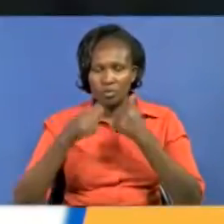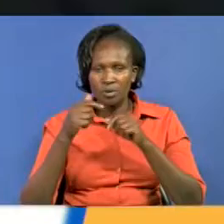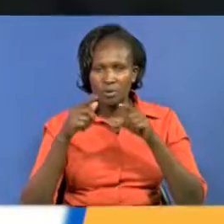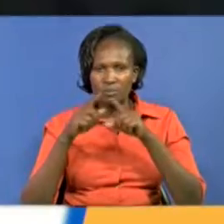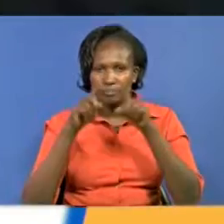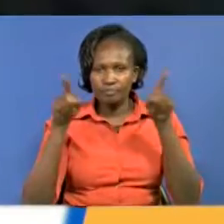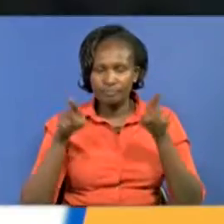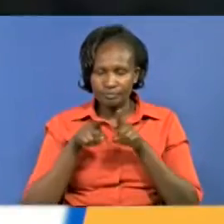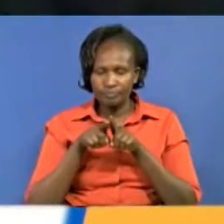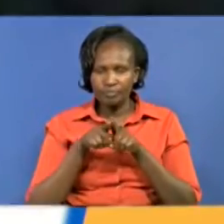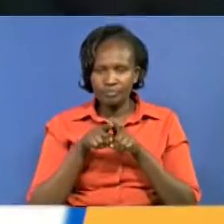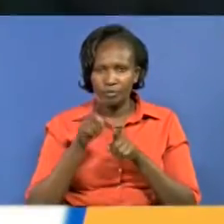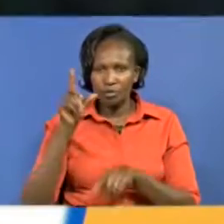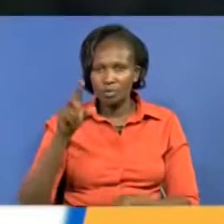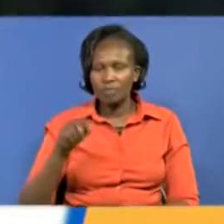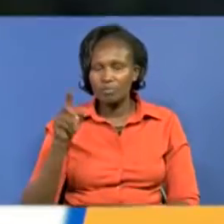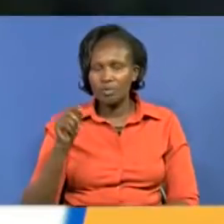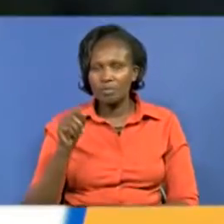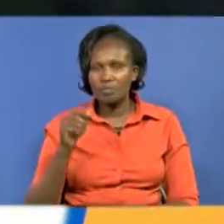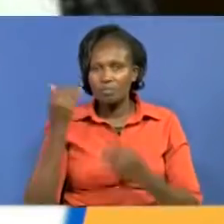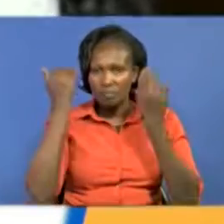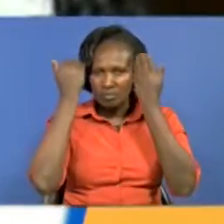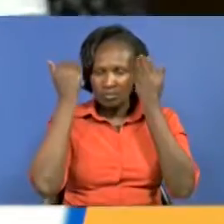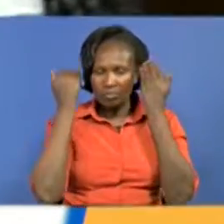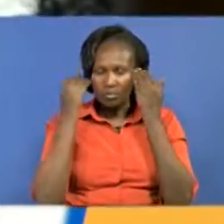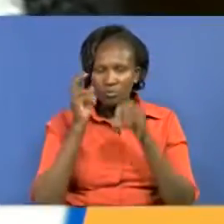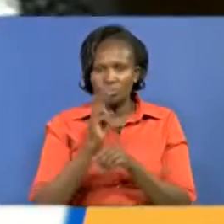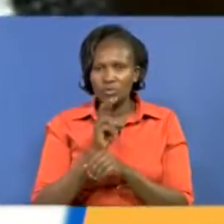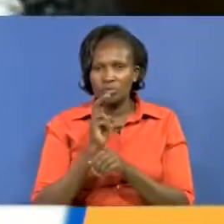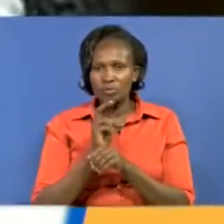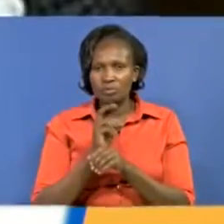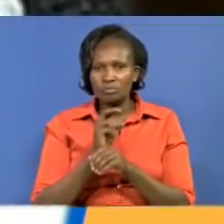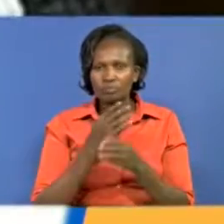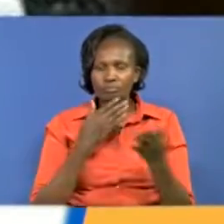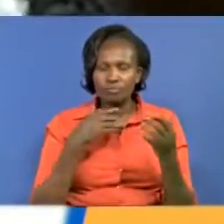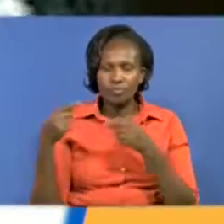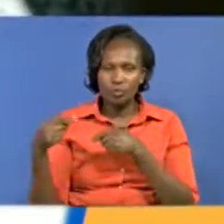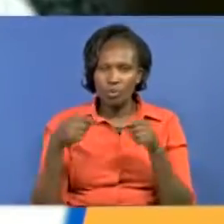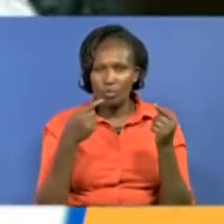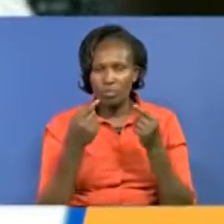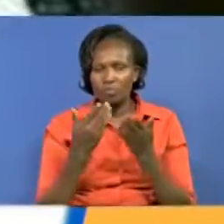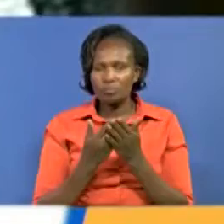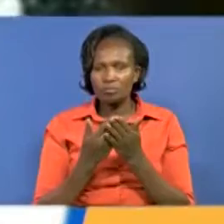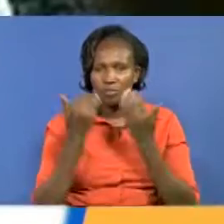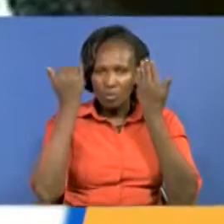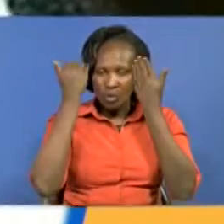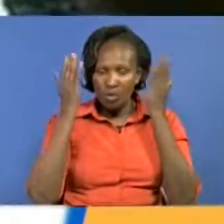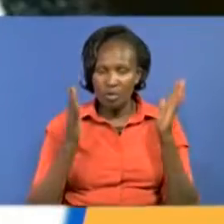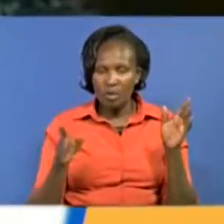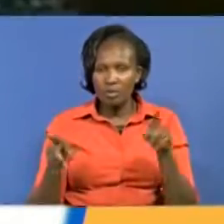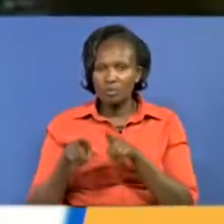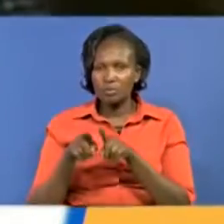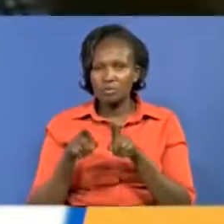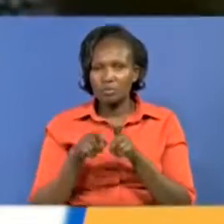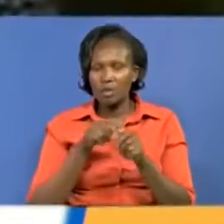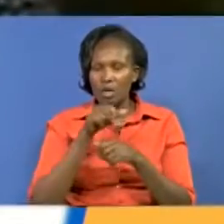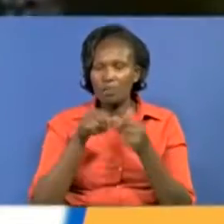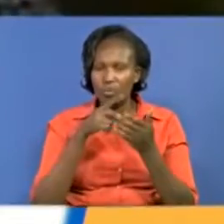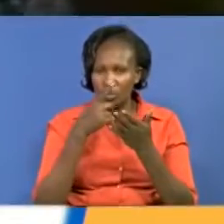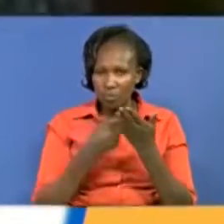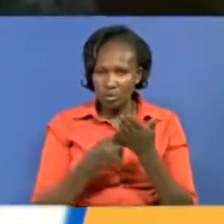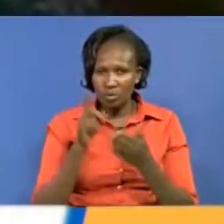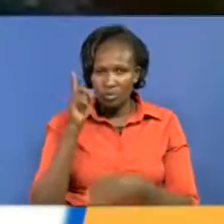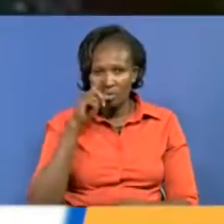za viwango duni. Vikao mahakamani vilishuhudia majibizano kati ya mawakili wa serikali na mawakili wa washukiwa kuhusiana na swala la washukiwa